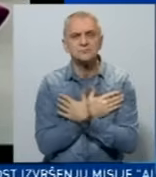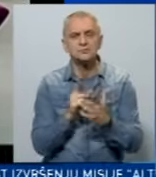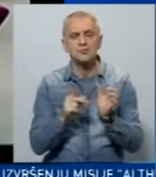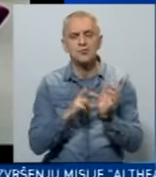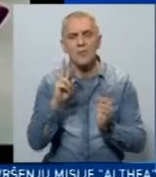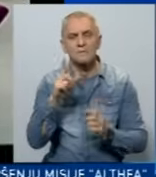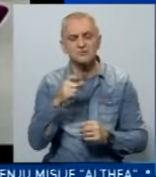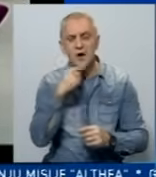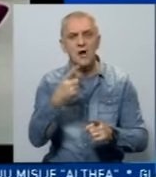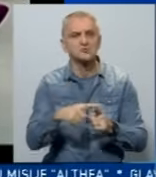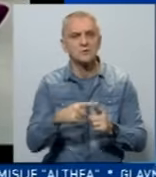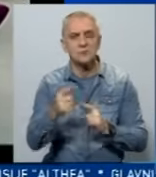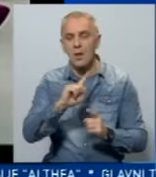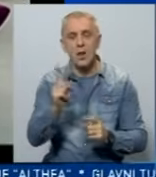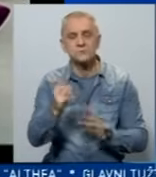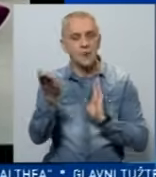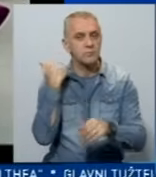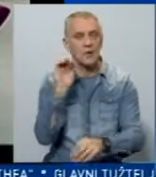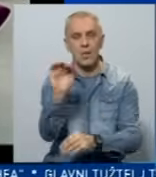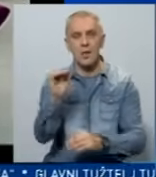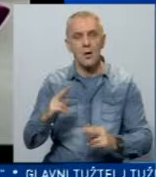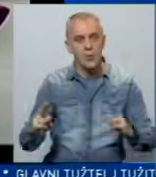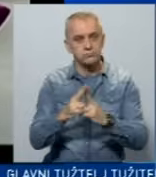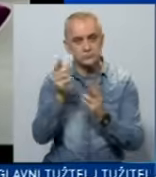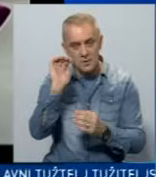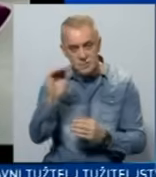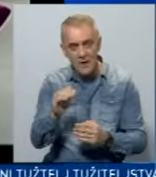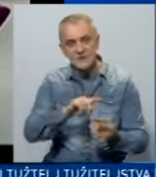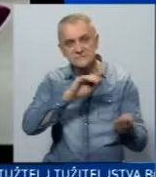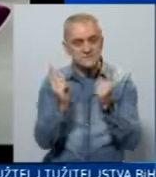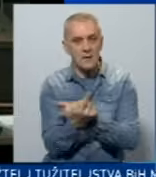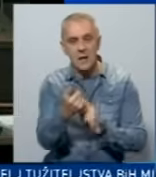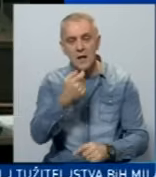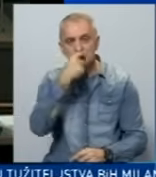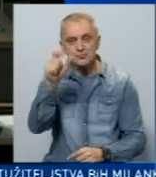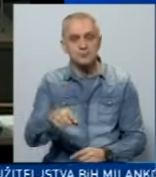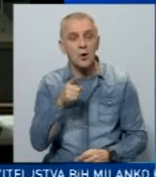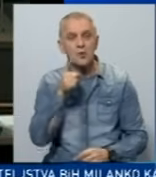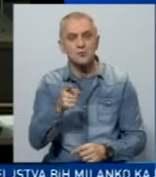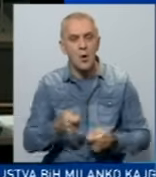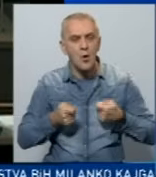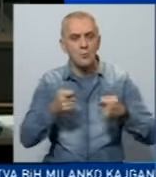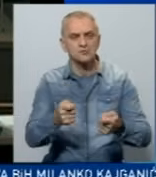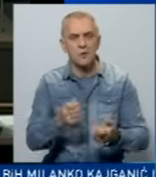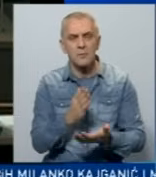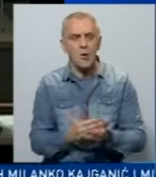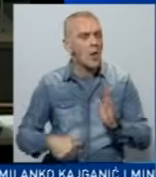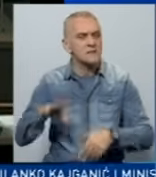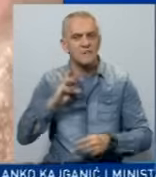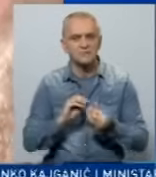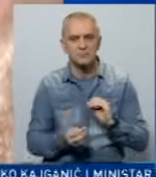navodeći kao razlog to što nisu ranije upoznati sa činjenicom zamjene sudija. Upravo to je za optuženog bio i najveći